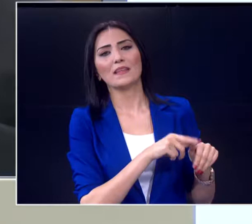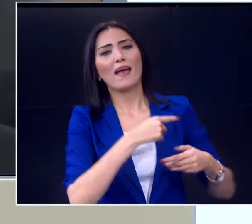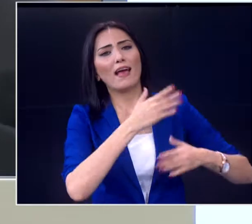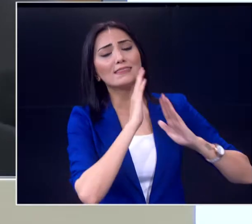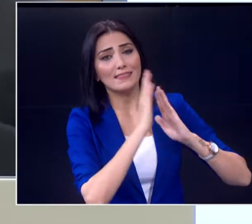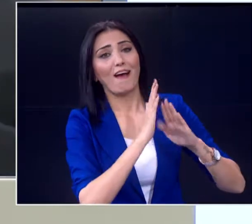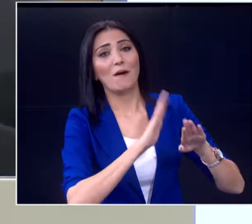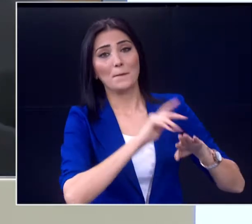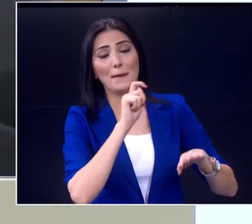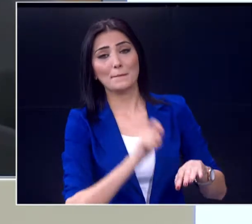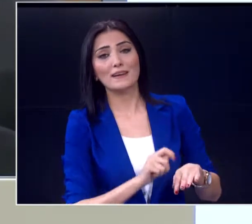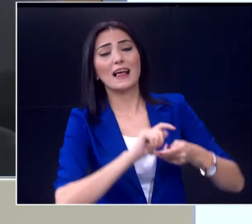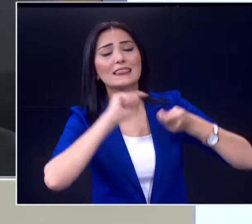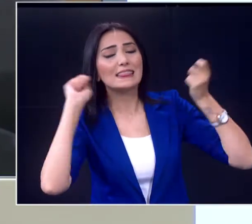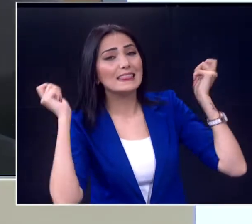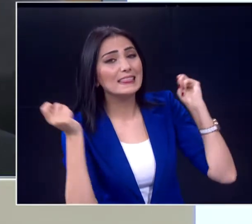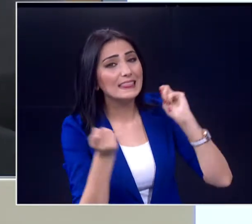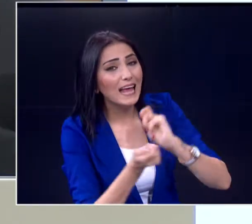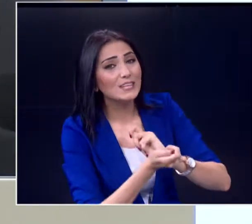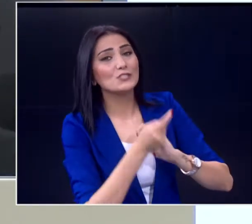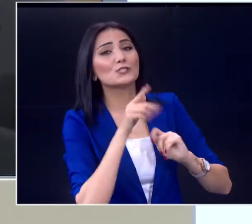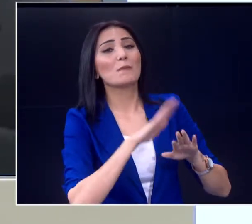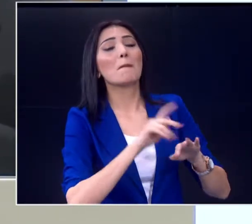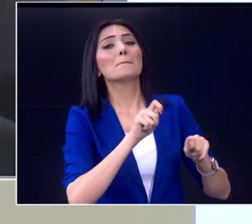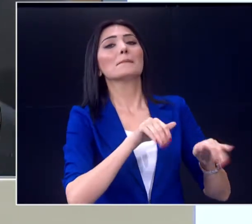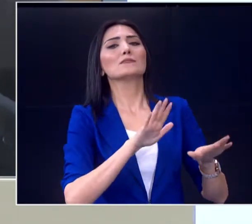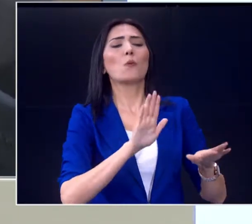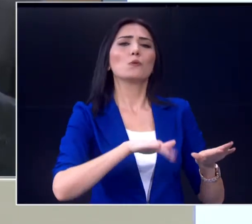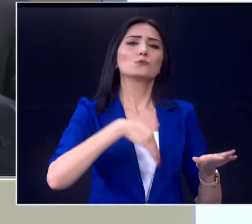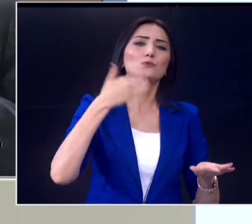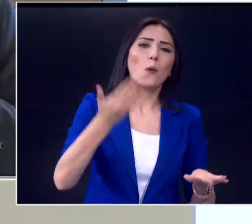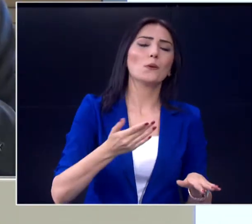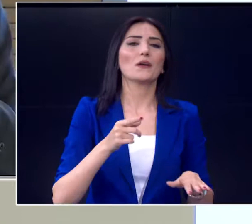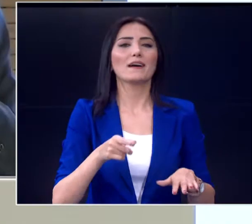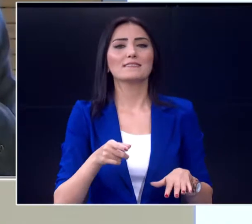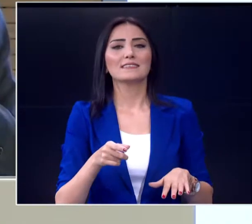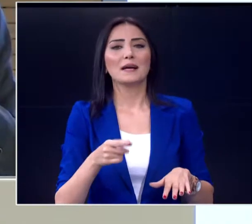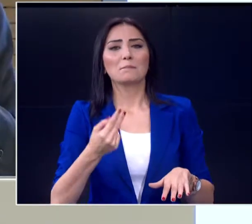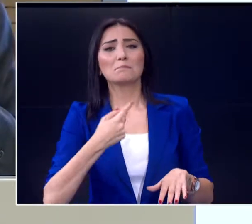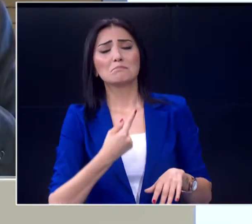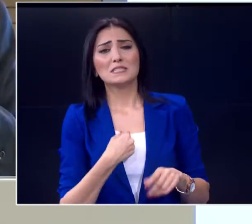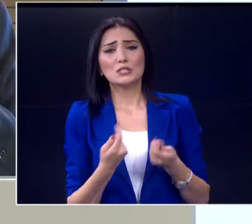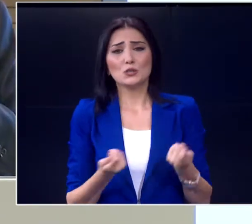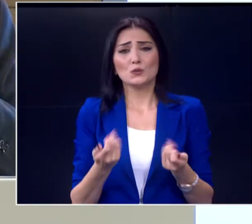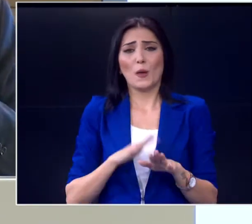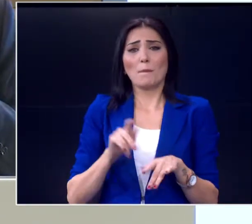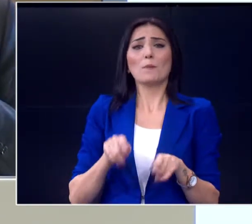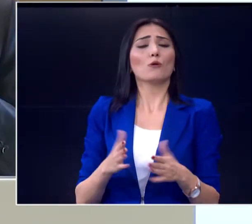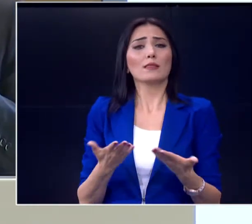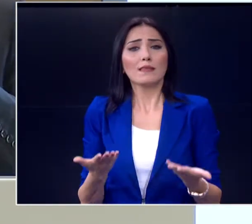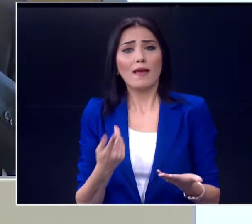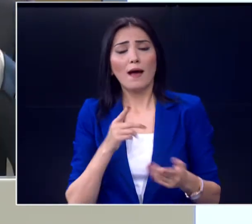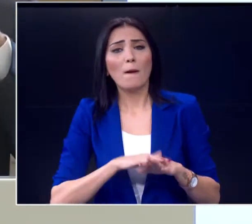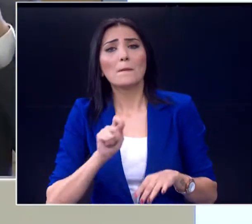devam edersek, değişimi ıskalarsak, sonra ya biz iş yapamıyoruz. Ya niye